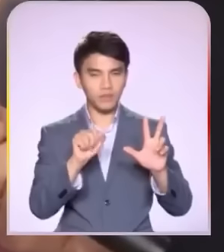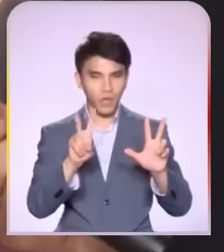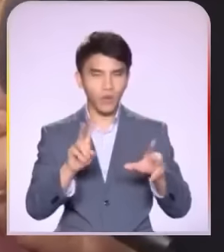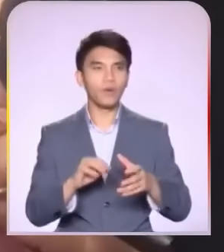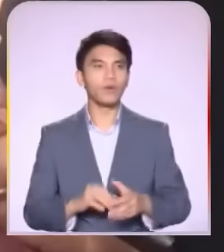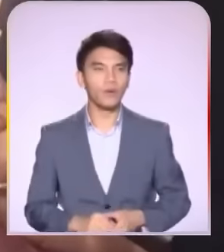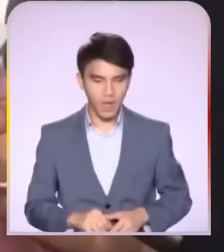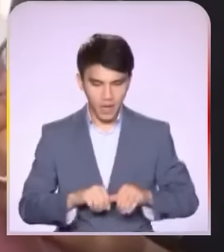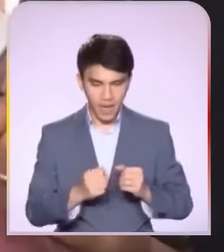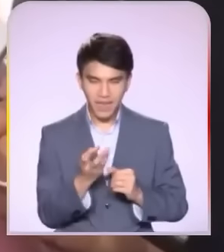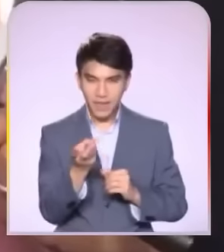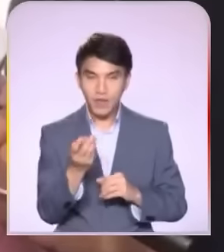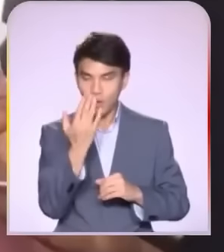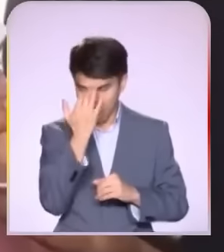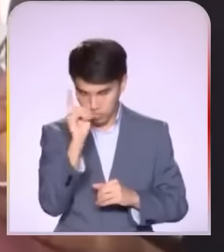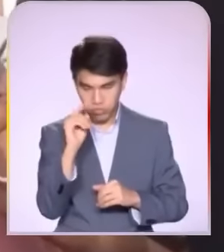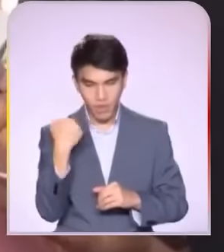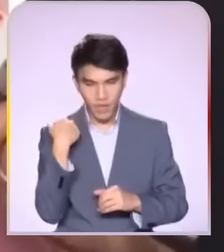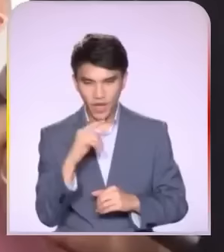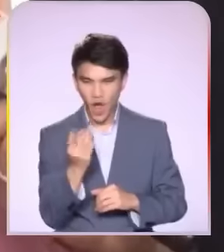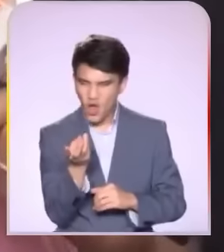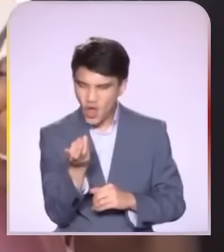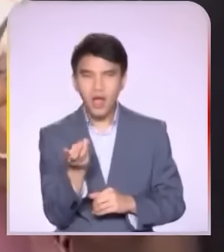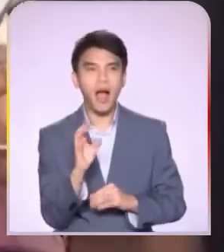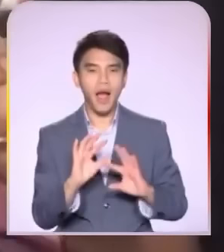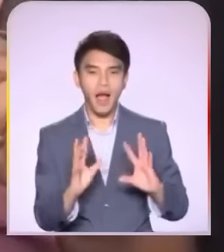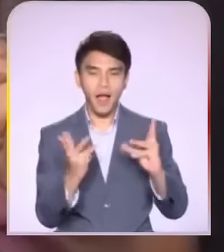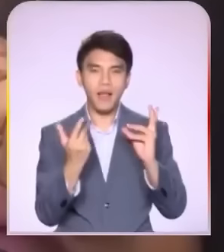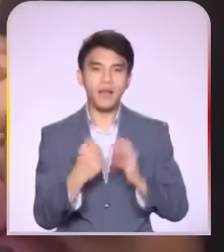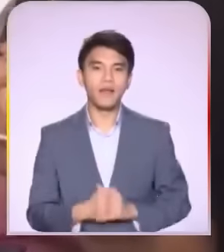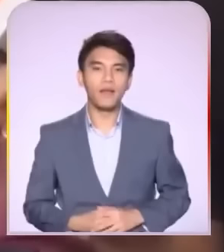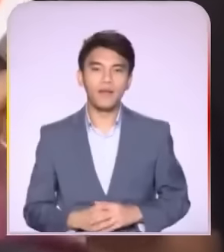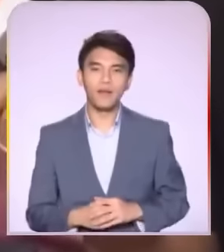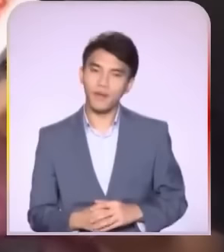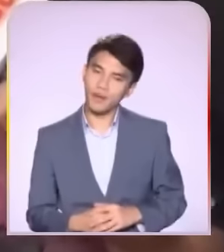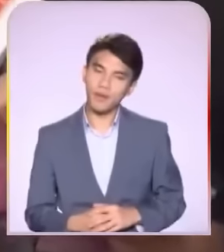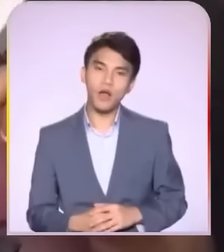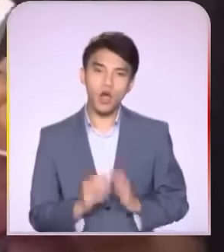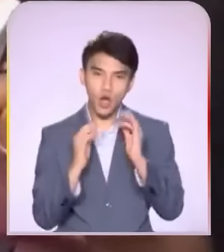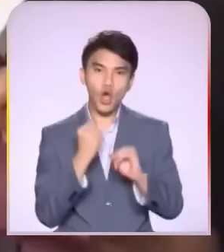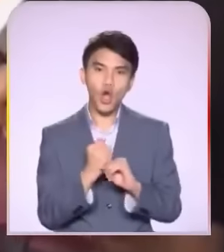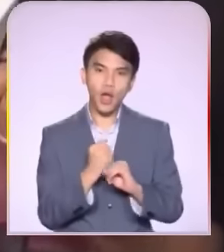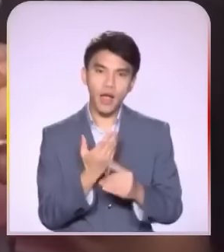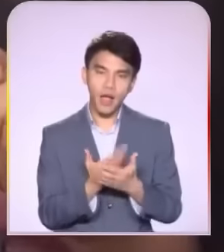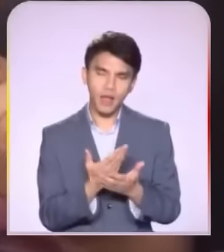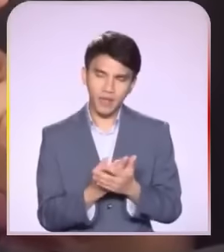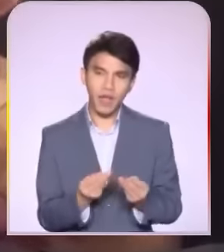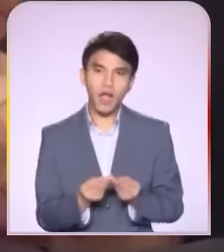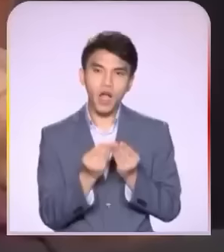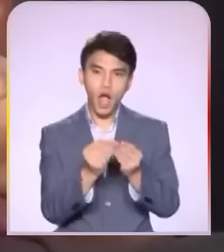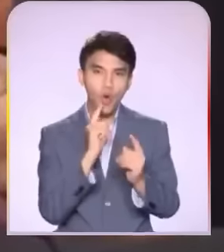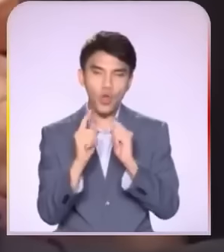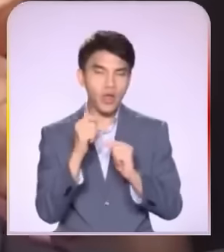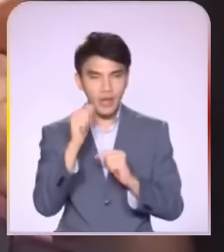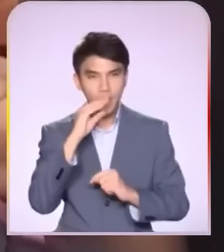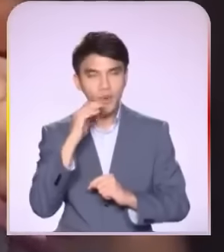33,012 บาทก็โดนหักไปนิดหน่อยเพราะว่ามันมีทองเม็ดเล็กๆอะค่ะหายไป2เม็ดพนักงานไม่กดราคาด้วยนะแถมพูดคุ